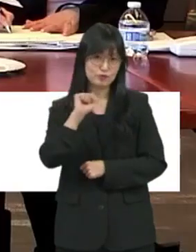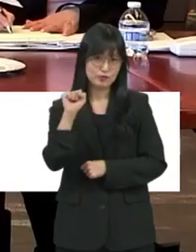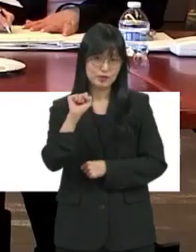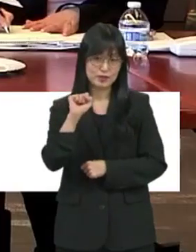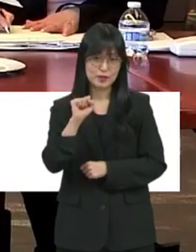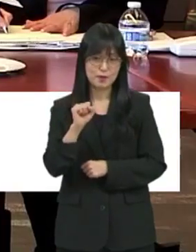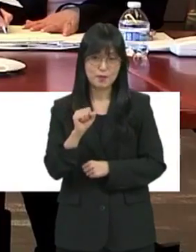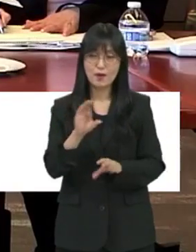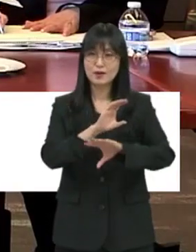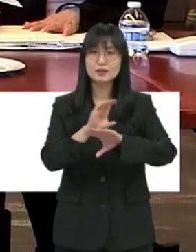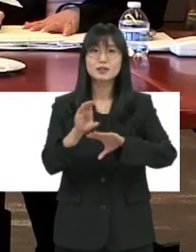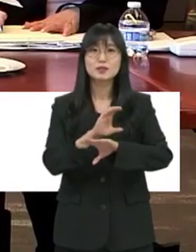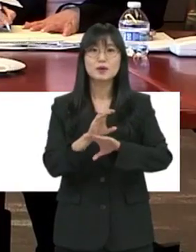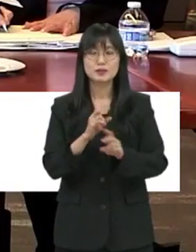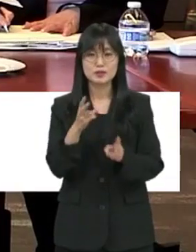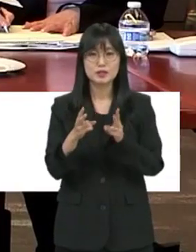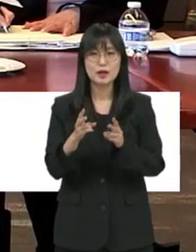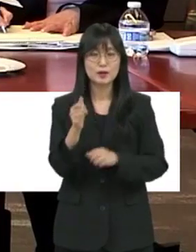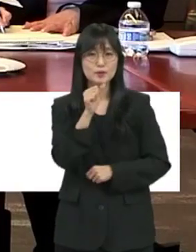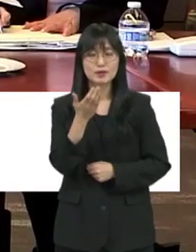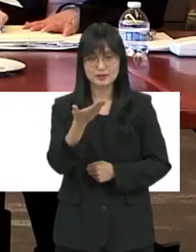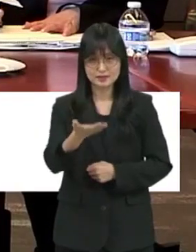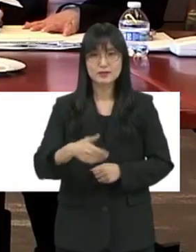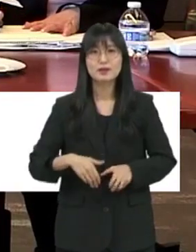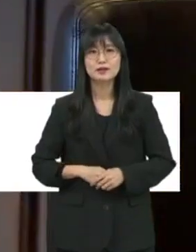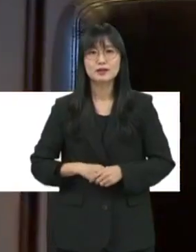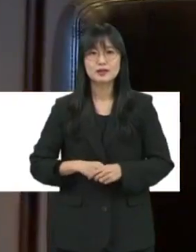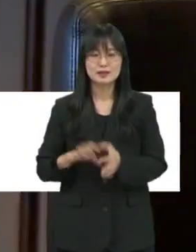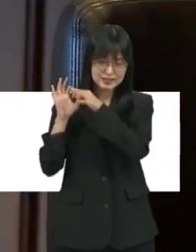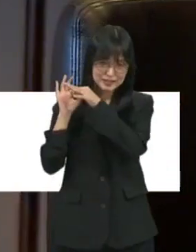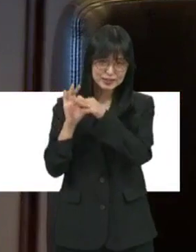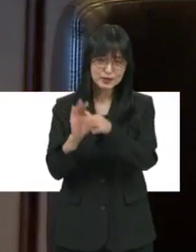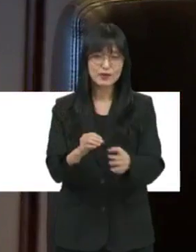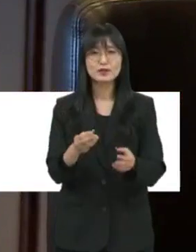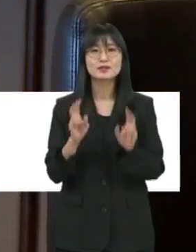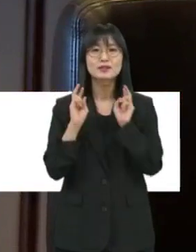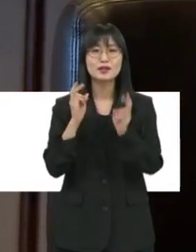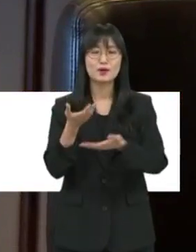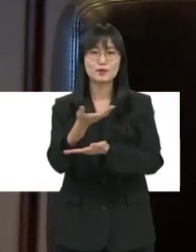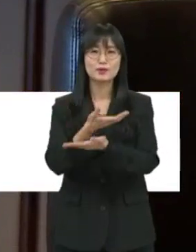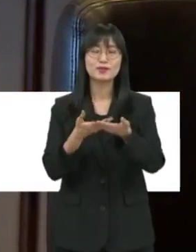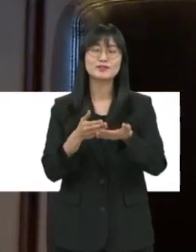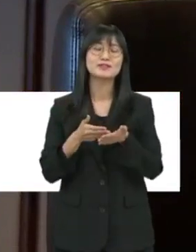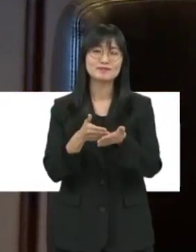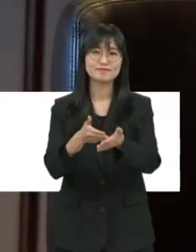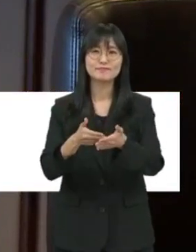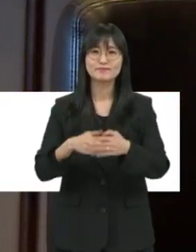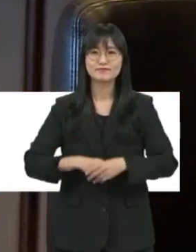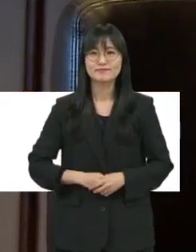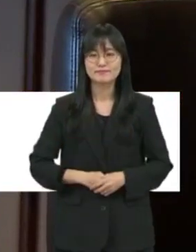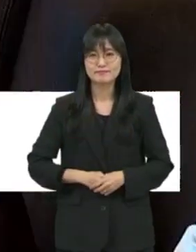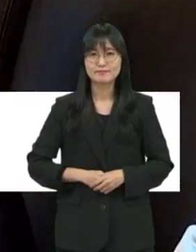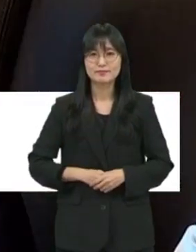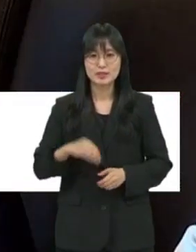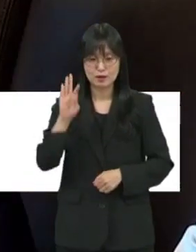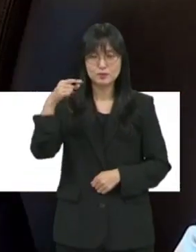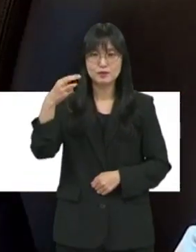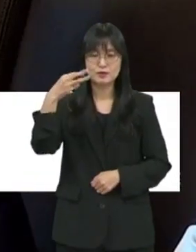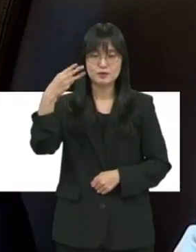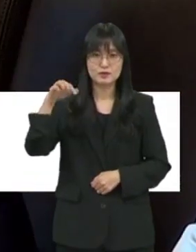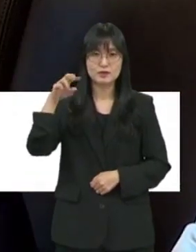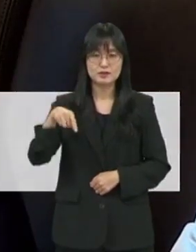첨단산업 기업들을 소개하고 미국진출을 위한 지속적인 기업 교를 요청했습니다이 스